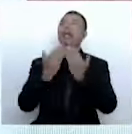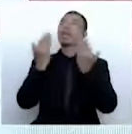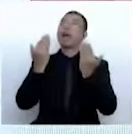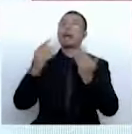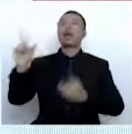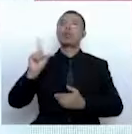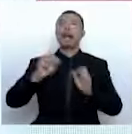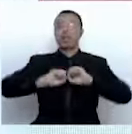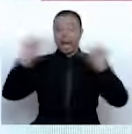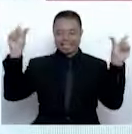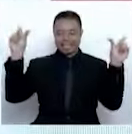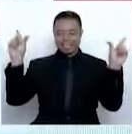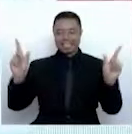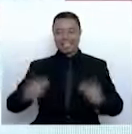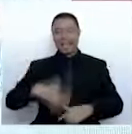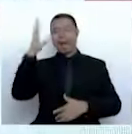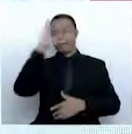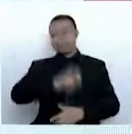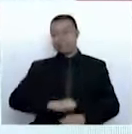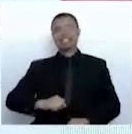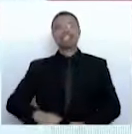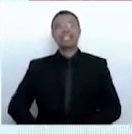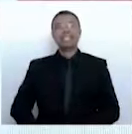doakan hutangnya lunas. Amin.